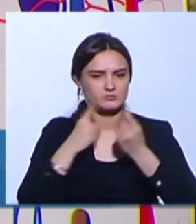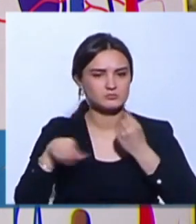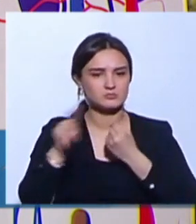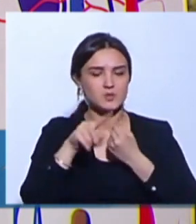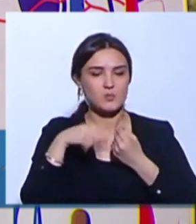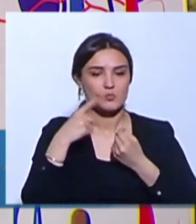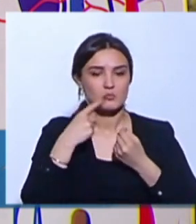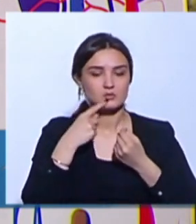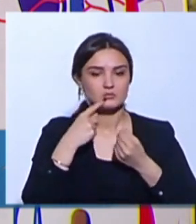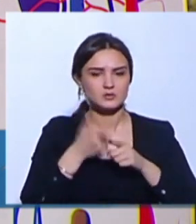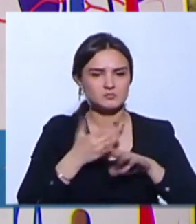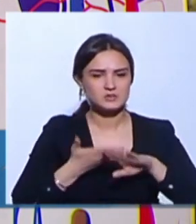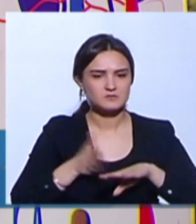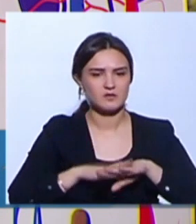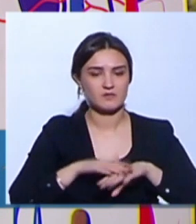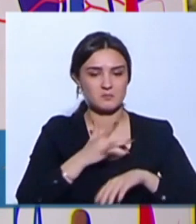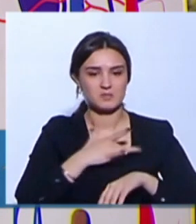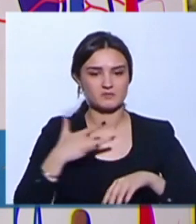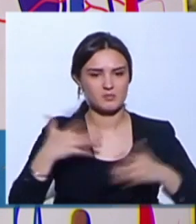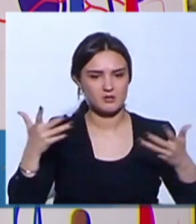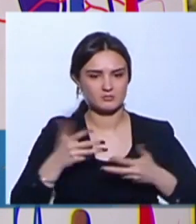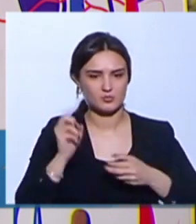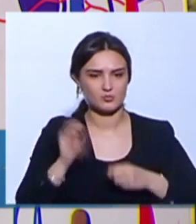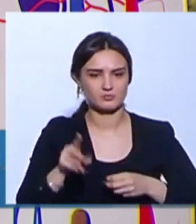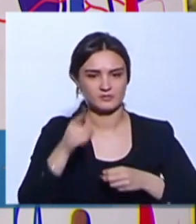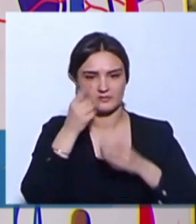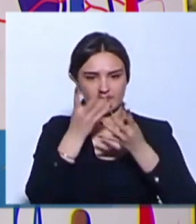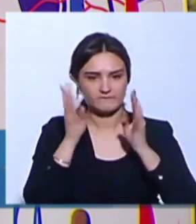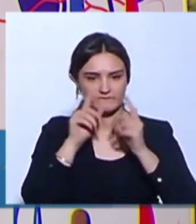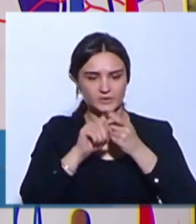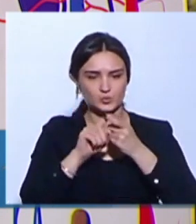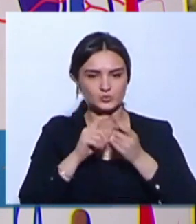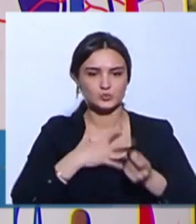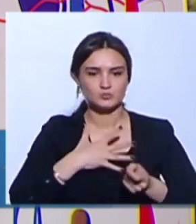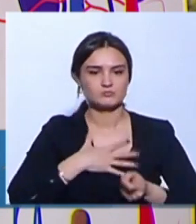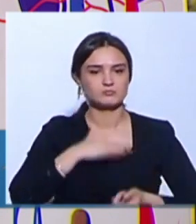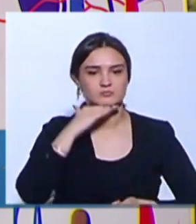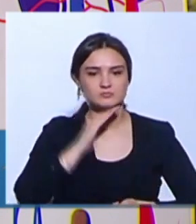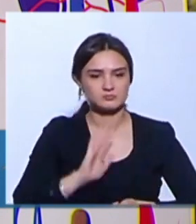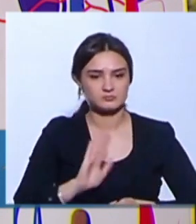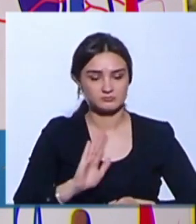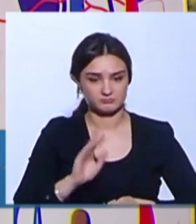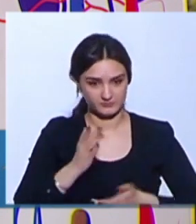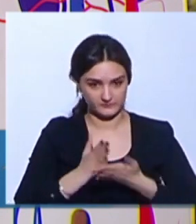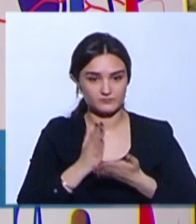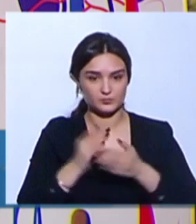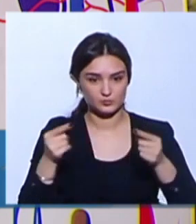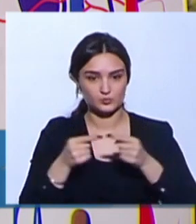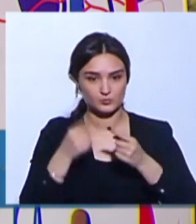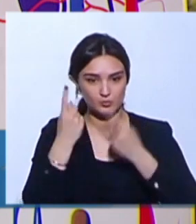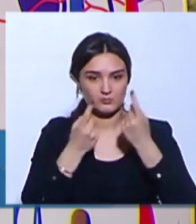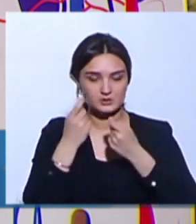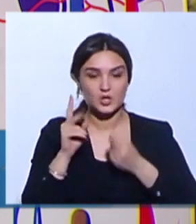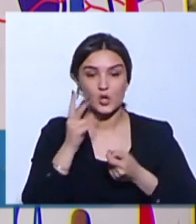შეიძლება ძალიან წვავედ დაიწყოს ფილტვების ანთება, როგორ განვითარდეს სუნთქვითი უკმარისობა. გვაქვს თუ არა ინფორმაცია, რომ